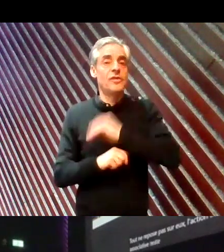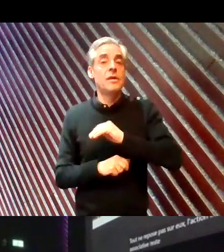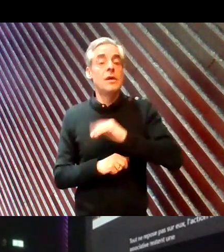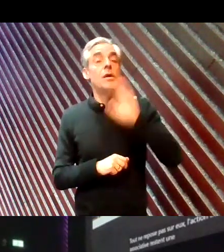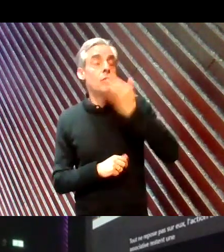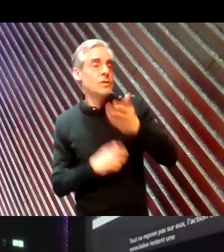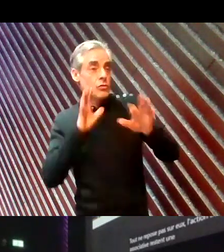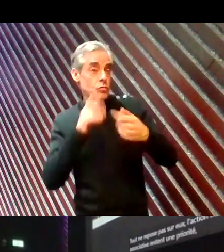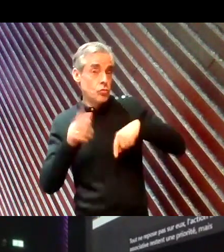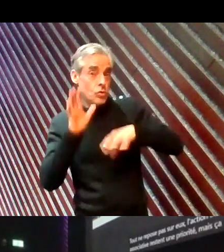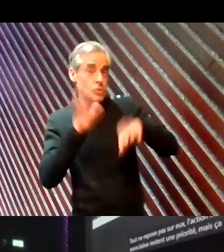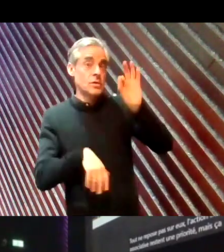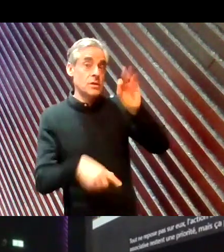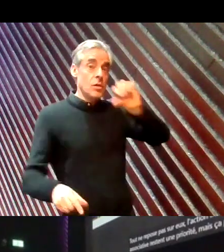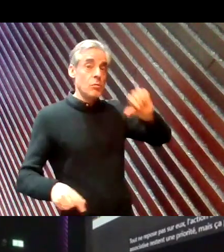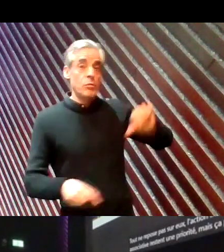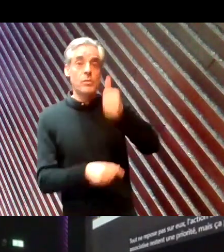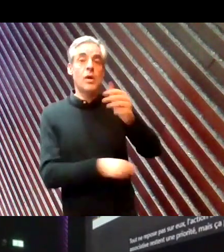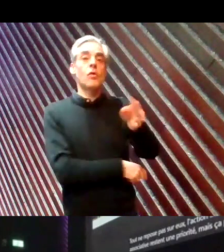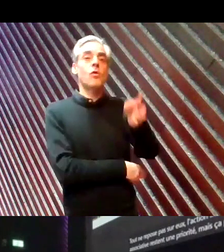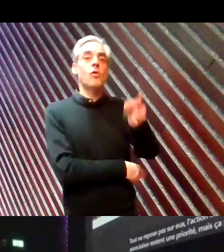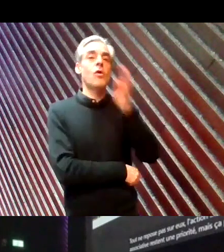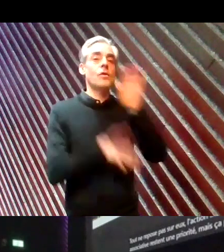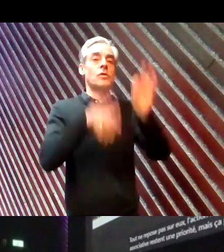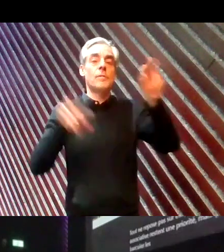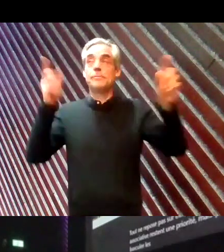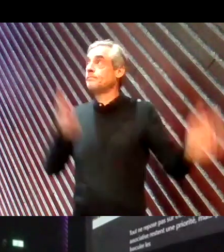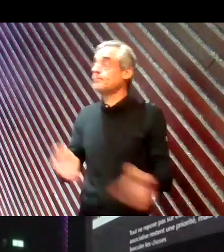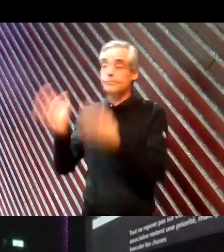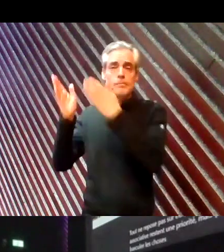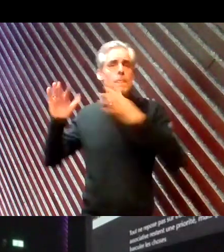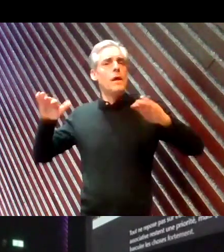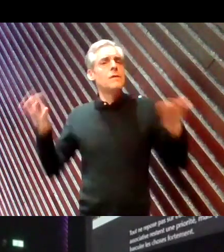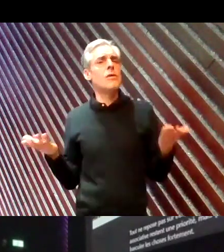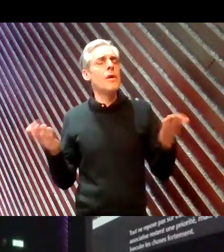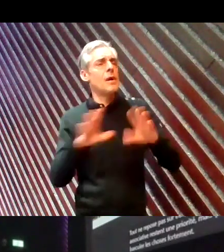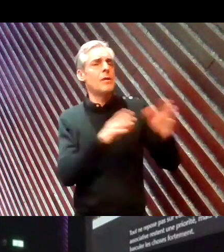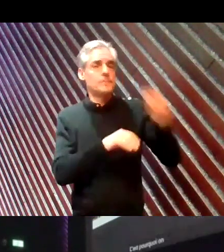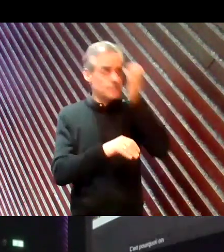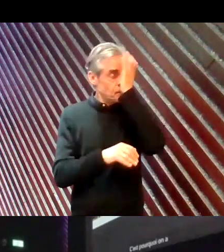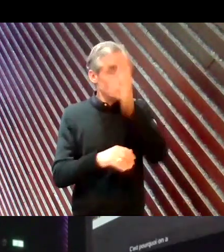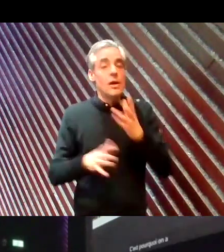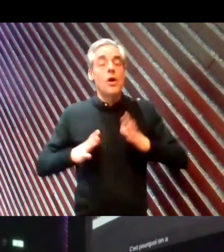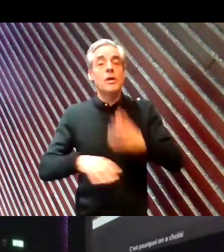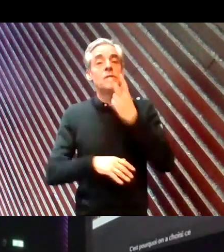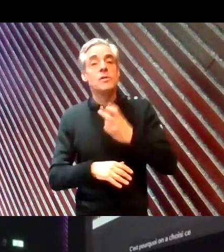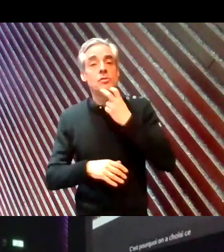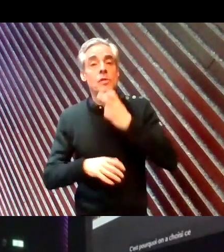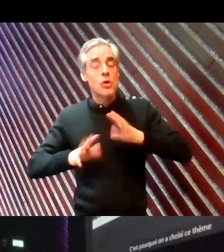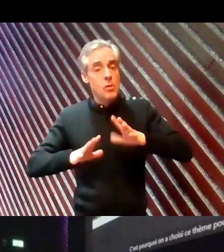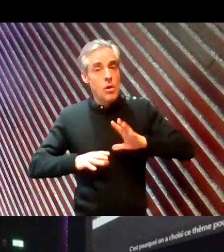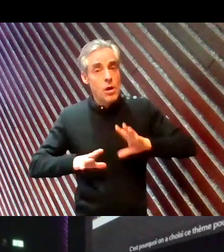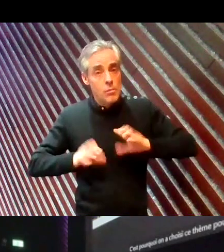'est pour ça qu'on a choisi ce thème pour la première conférence, à savoir quelle peut être la place de l'engagement citoyen pour accélérer,